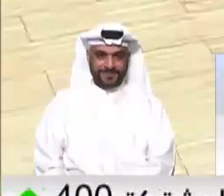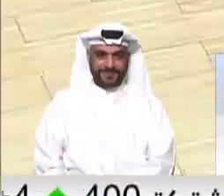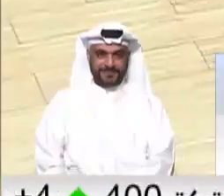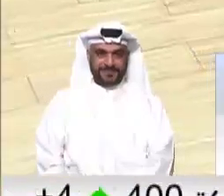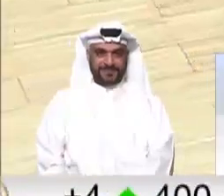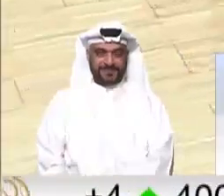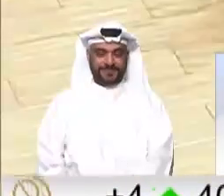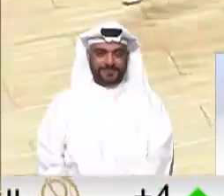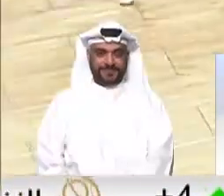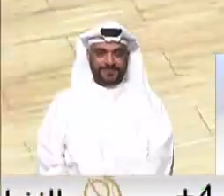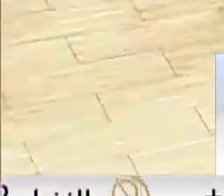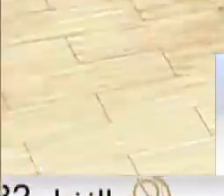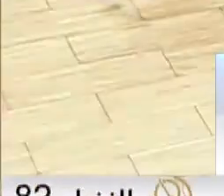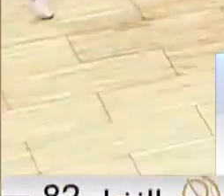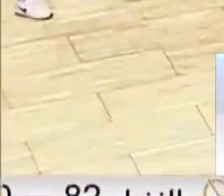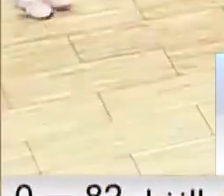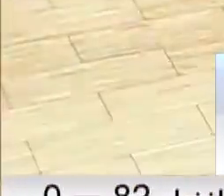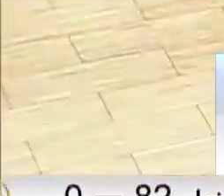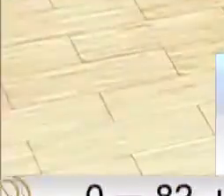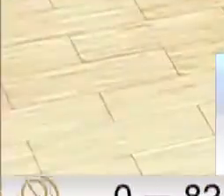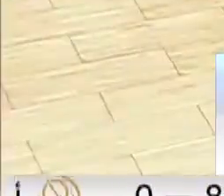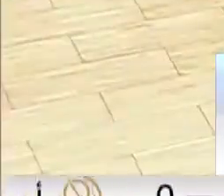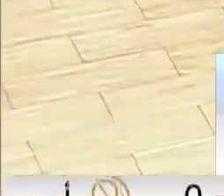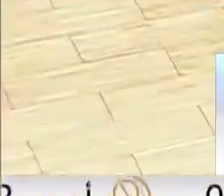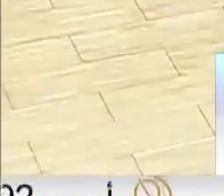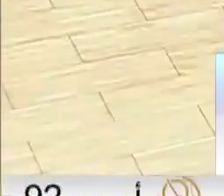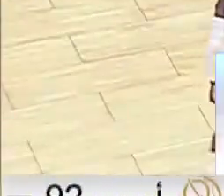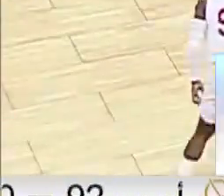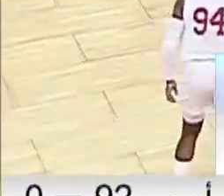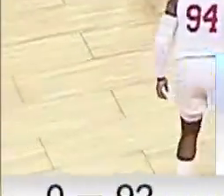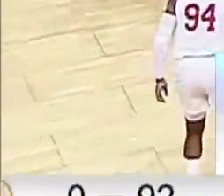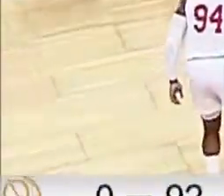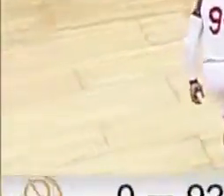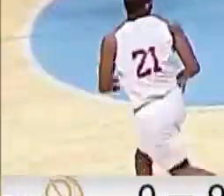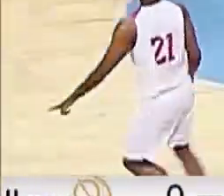لا لاني الله الله الله جاهز.